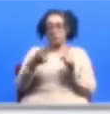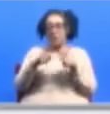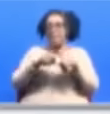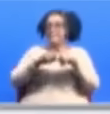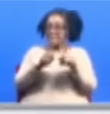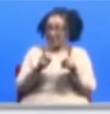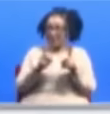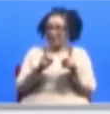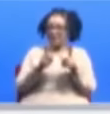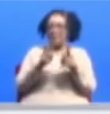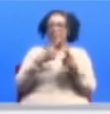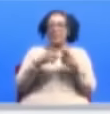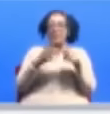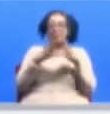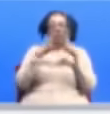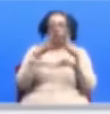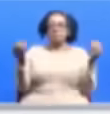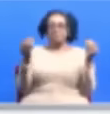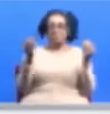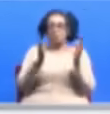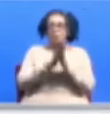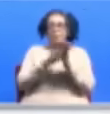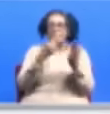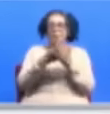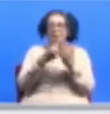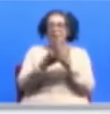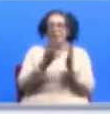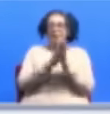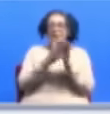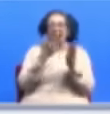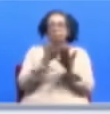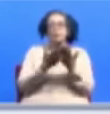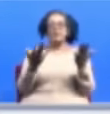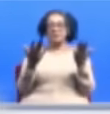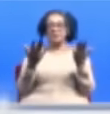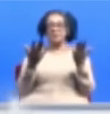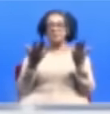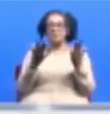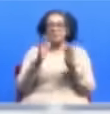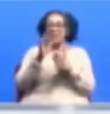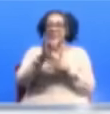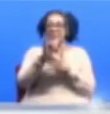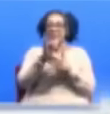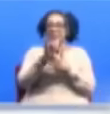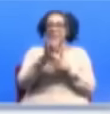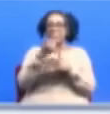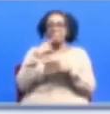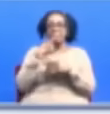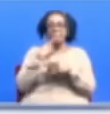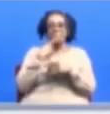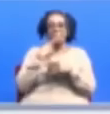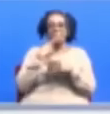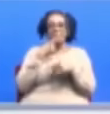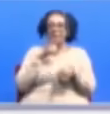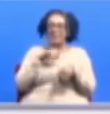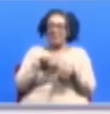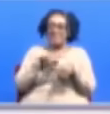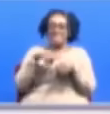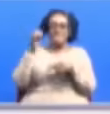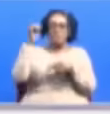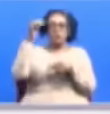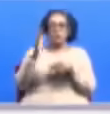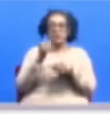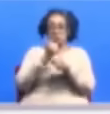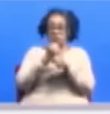ila anaishia kutoroka na deni la ngono na mali ya wizi. Kitengo hiki kimeelezwa kuwa baada ya mwanasiasa